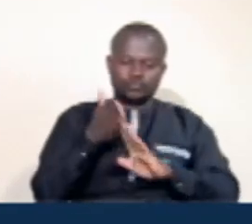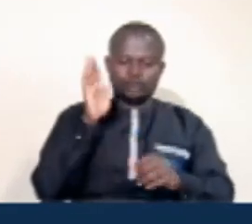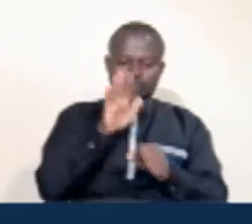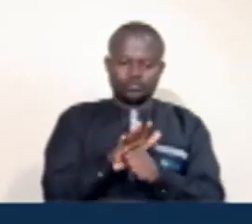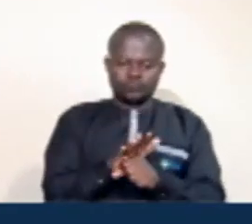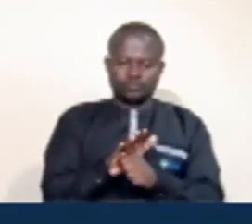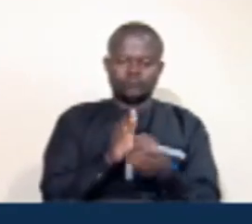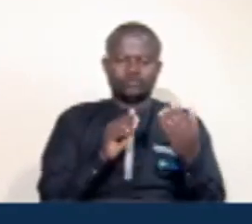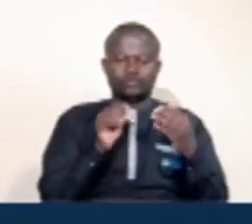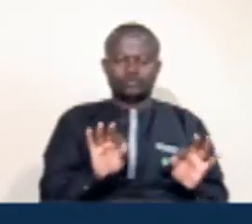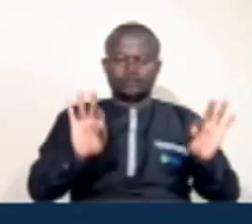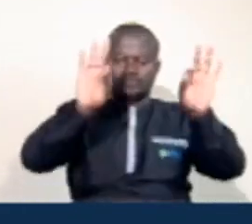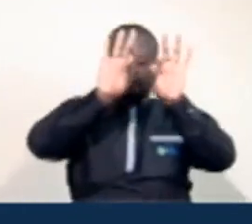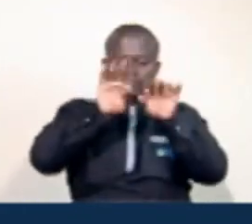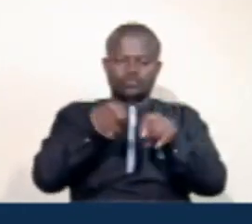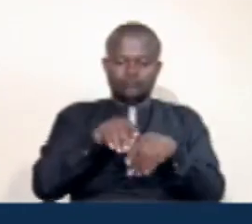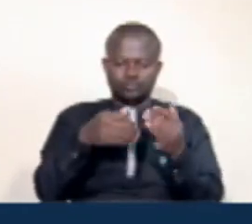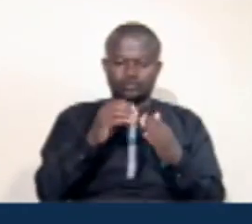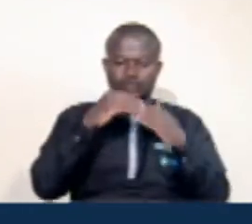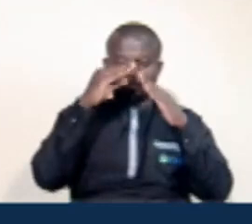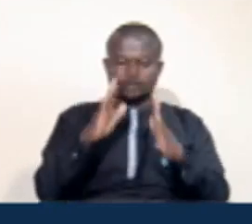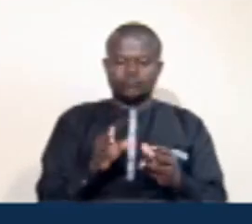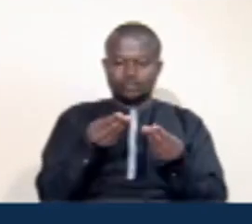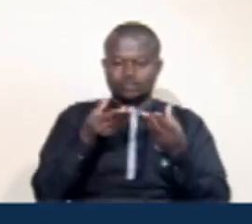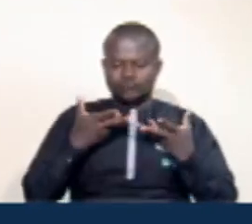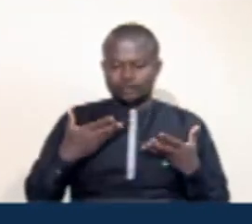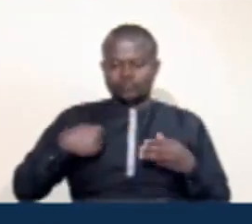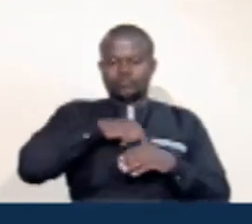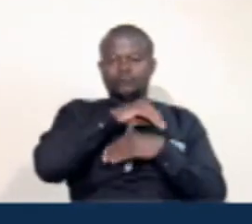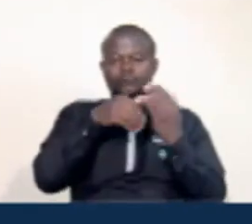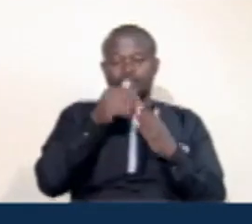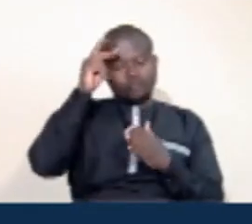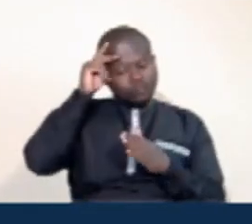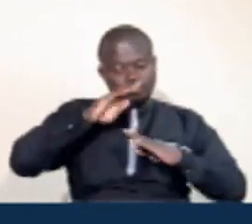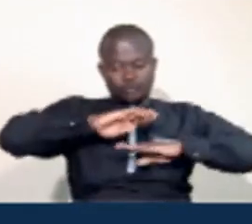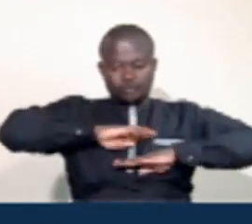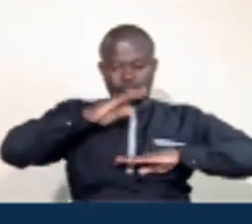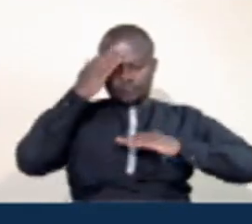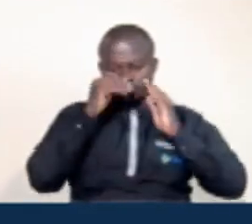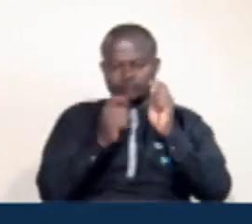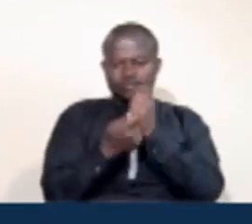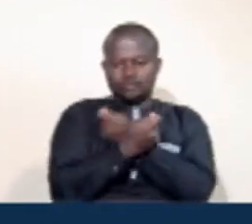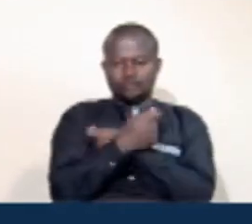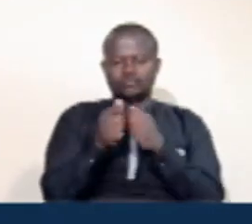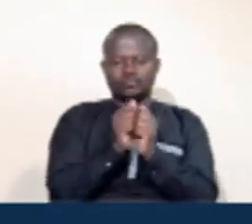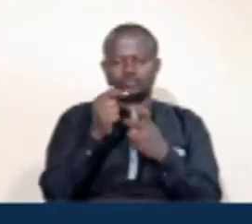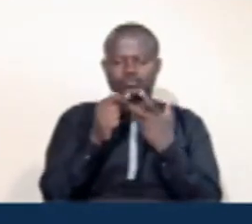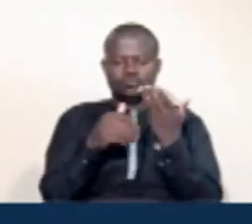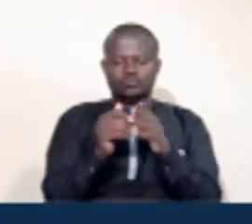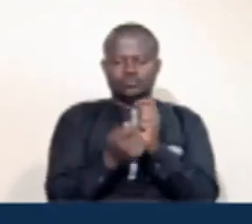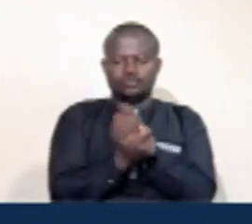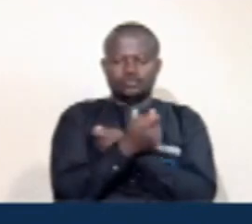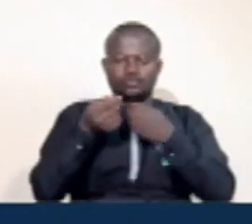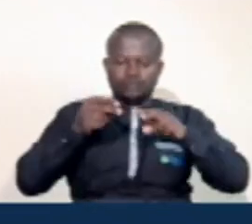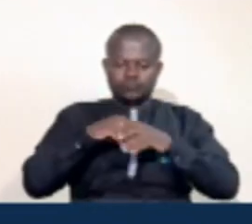cyane. Ni ngombwa rero ko n'abayobozi duhabwa ubumenyi buhagije bwo guhindukana n'impinduka zigenda